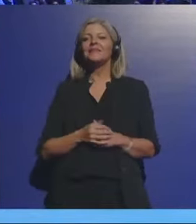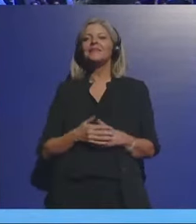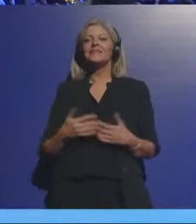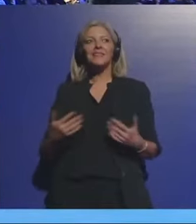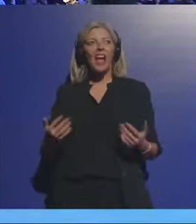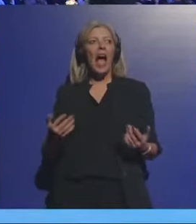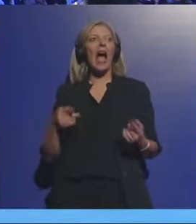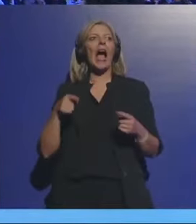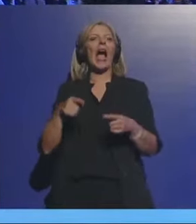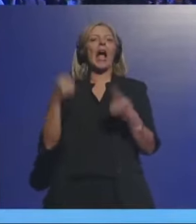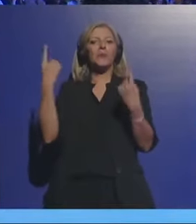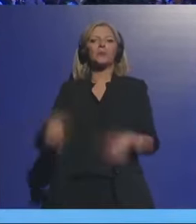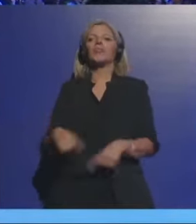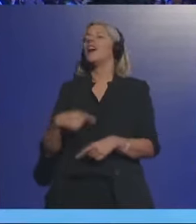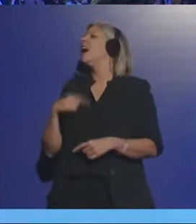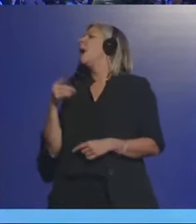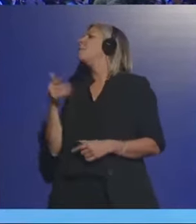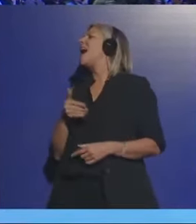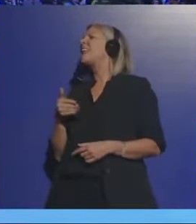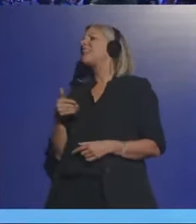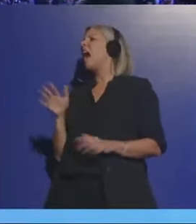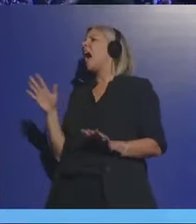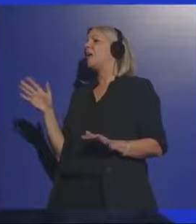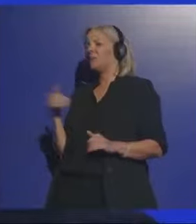Ecco che Maria